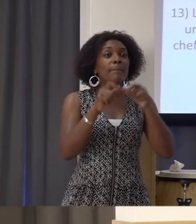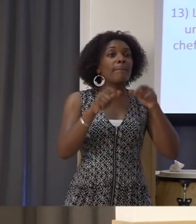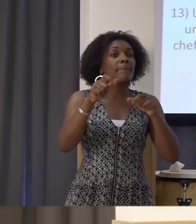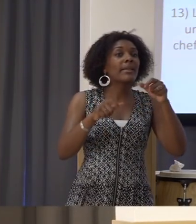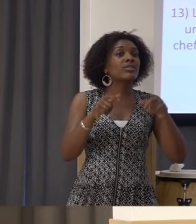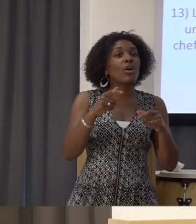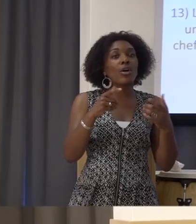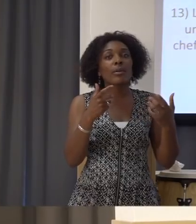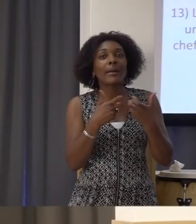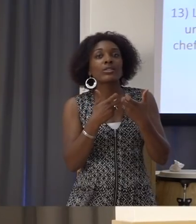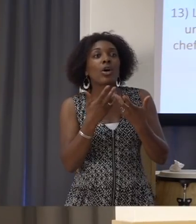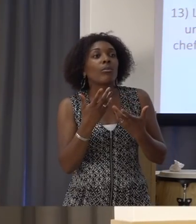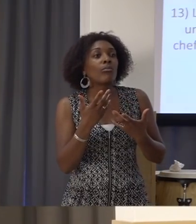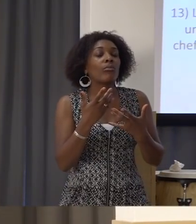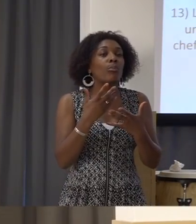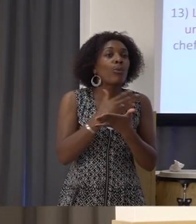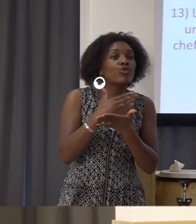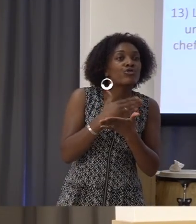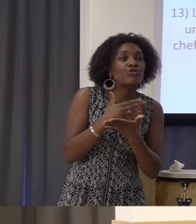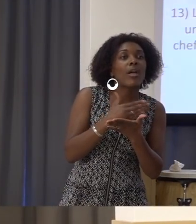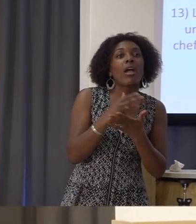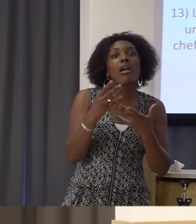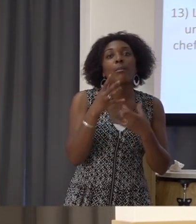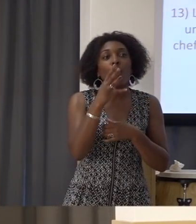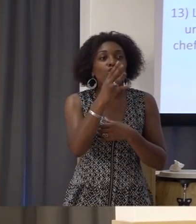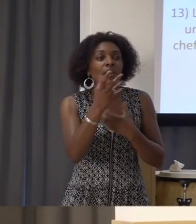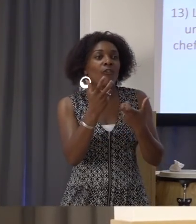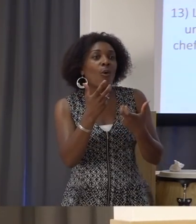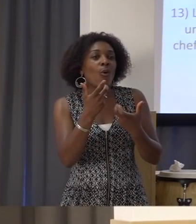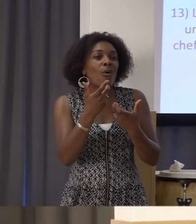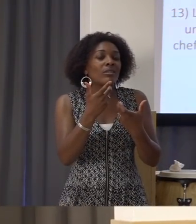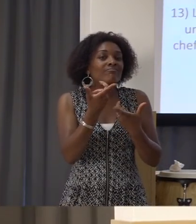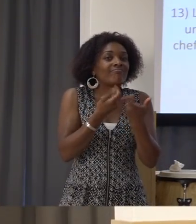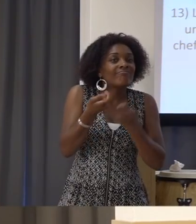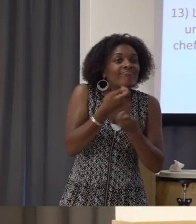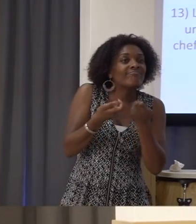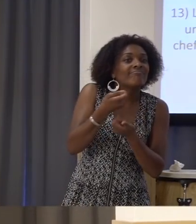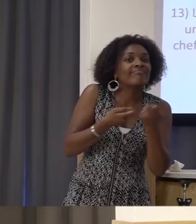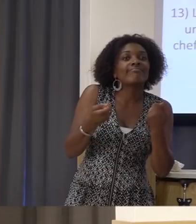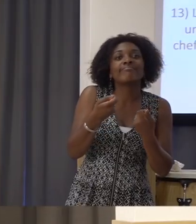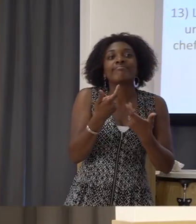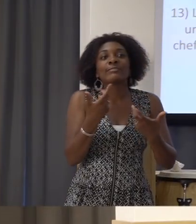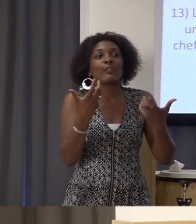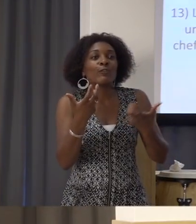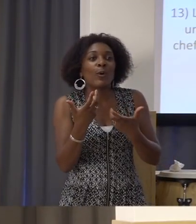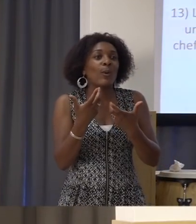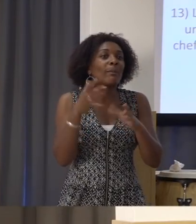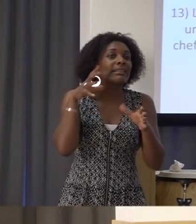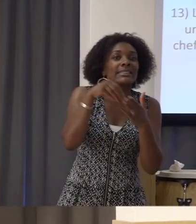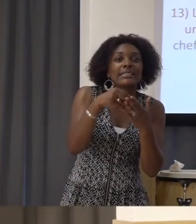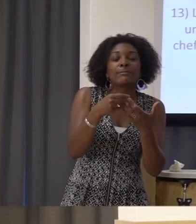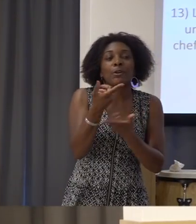à la case du départ, parfois complètement ruiné. C'est comme ça